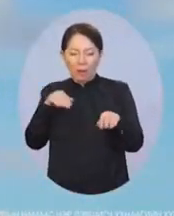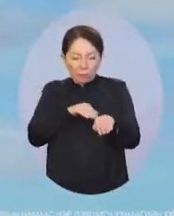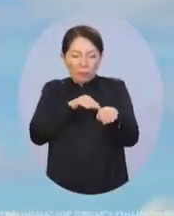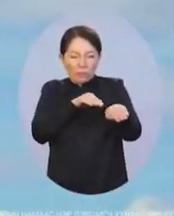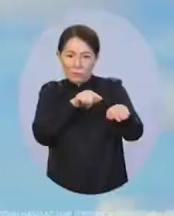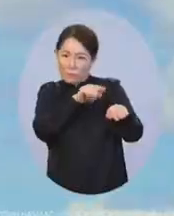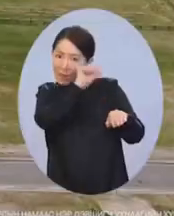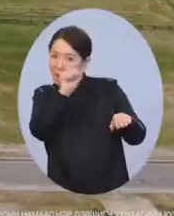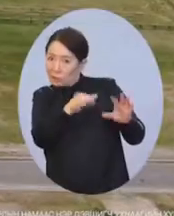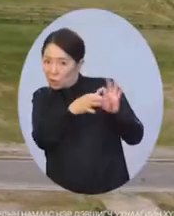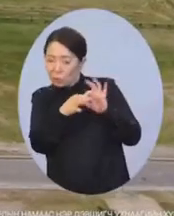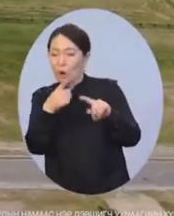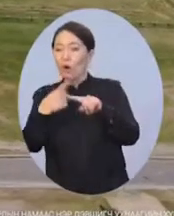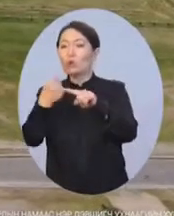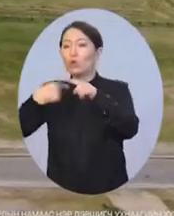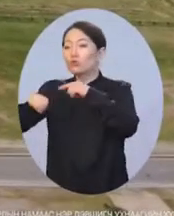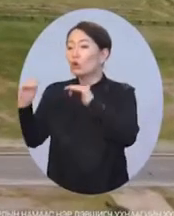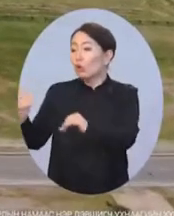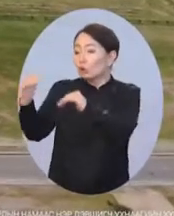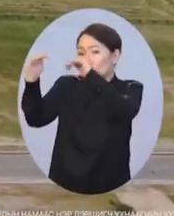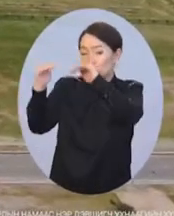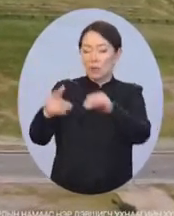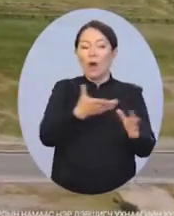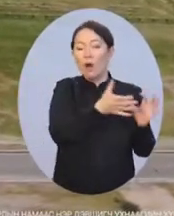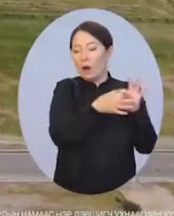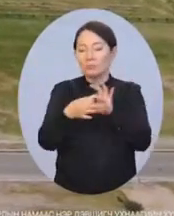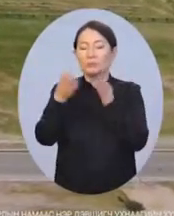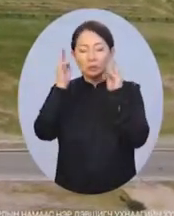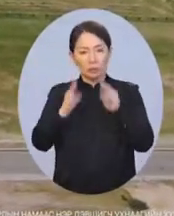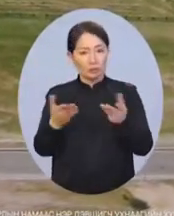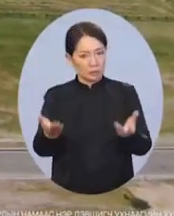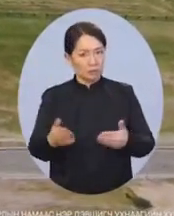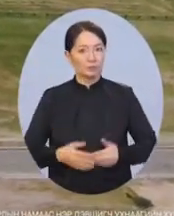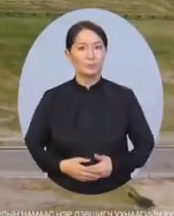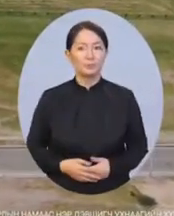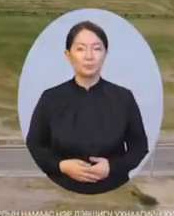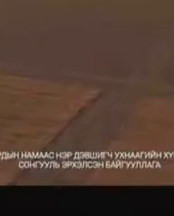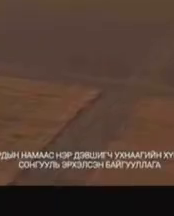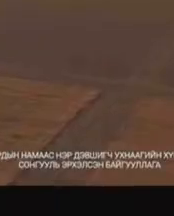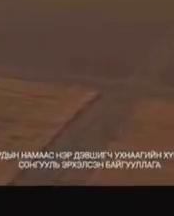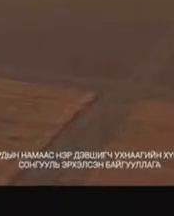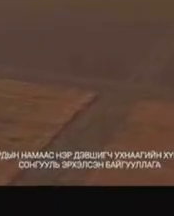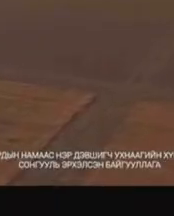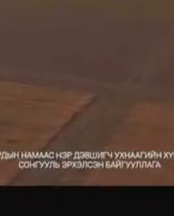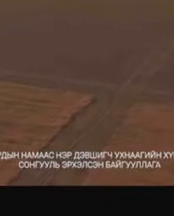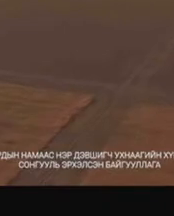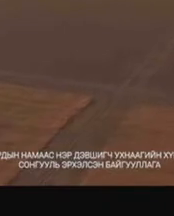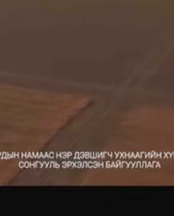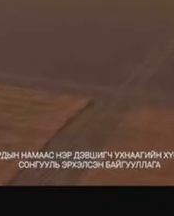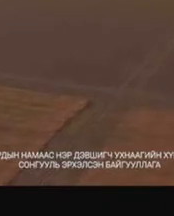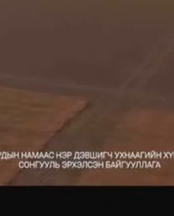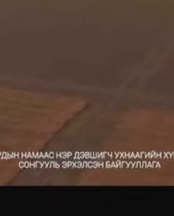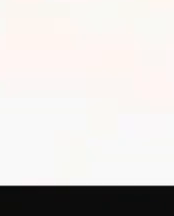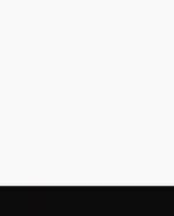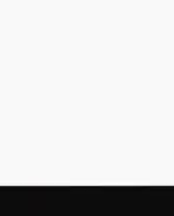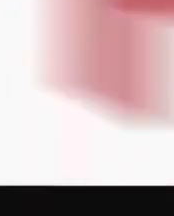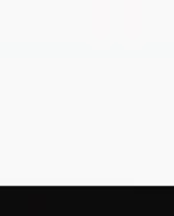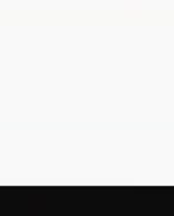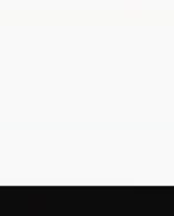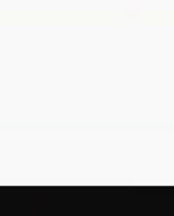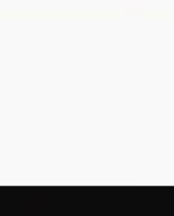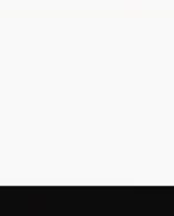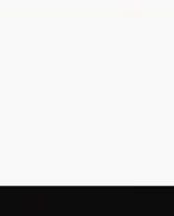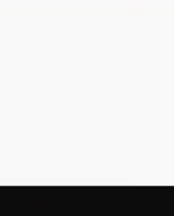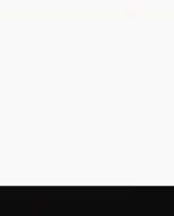гээд хэд төвлөрлөөс үүдсэн асуудалч хөдөөгөө хөгжүүлчихвэл давхар шийдэгдэх юм аа. Шудраг ёс. Хөгжлийн